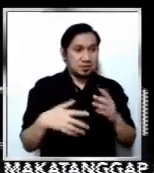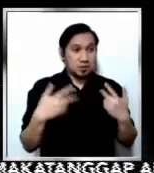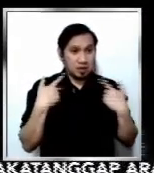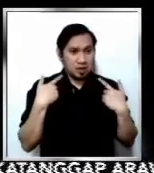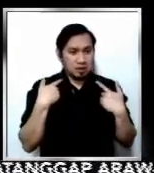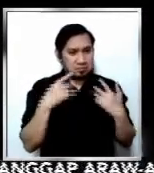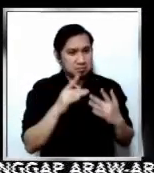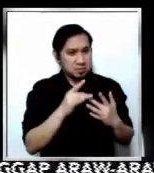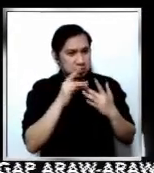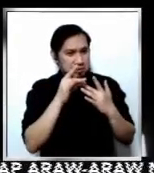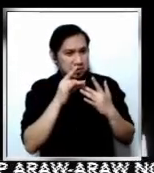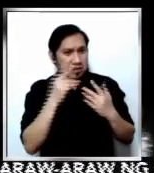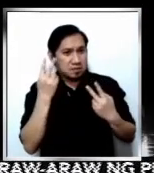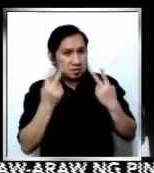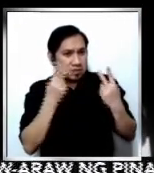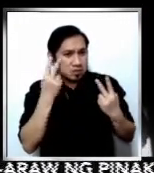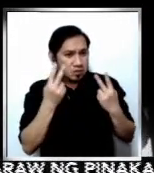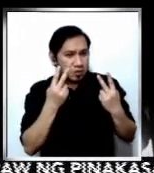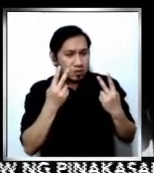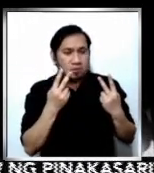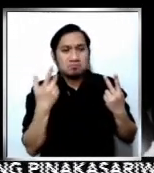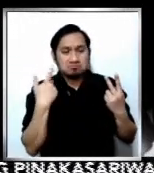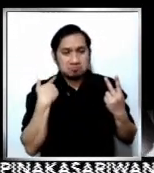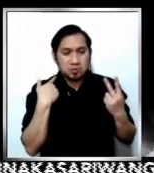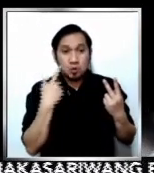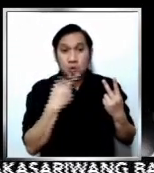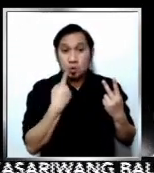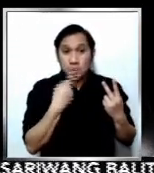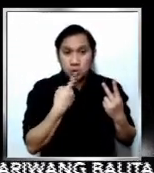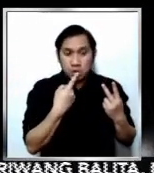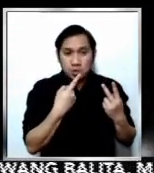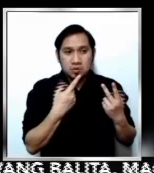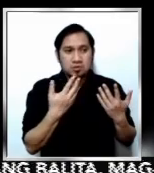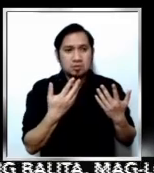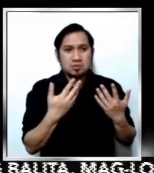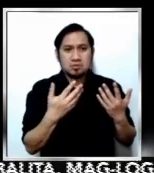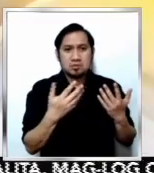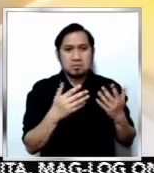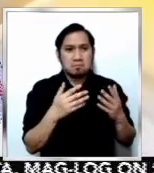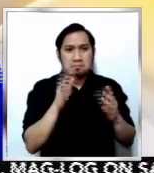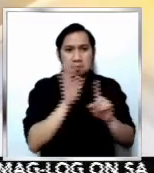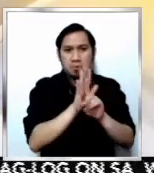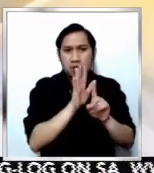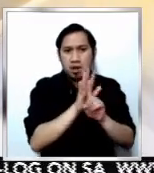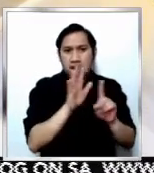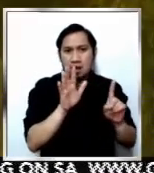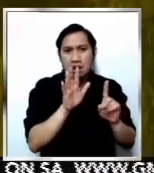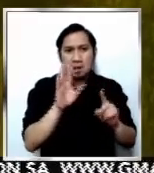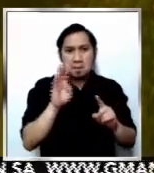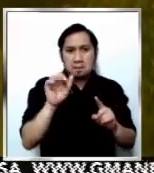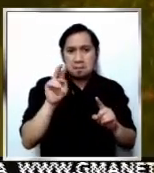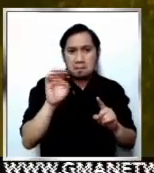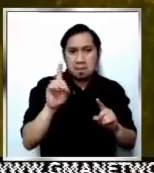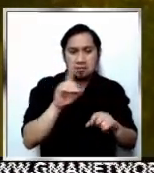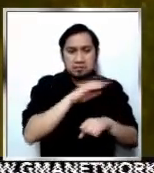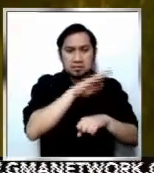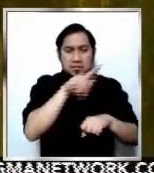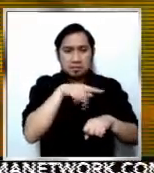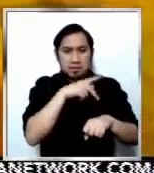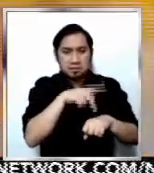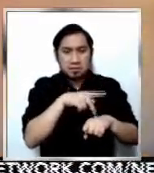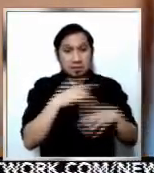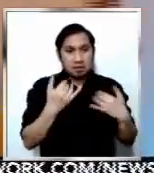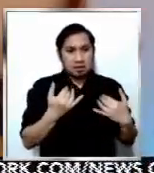ni Alden, ang isa sa most streamed band sa Pilipinas. Mismong si Alden daw ay namamangha